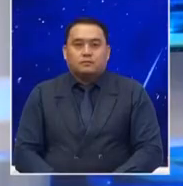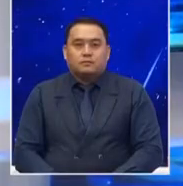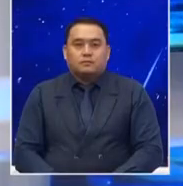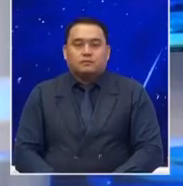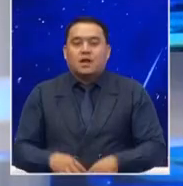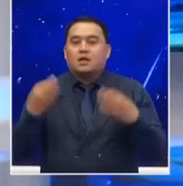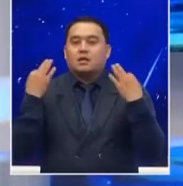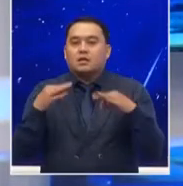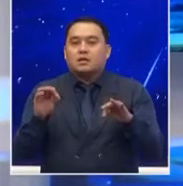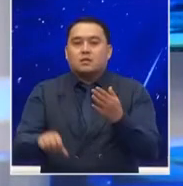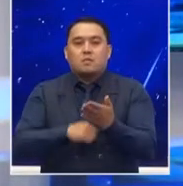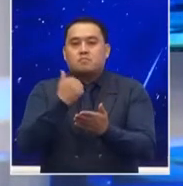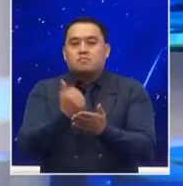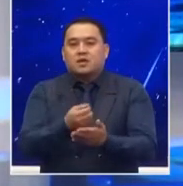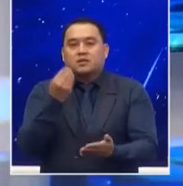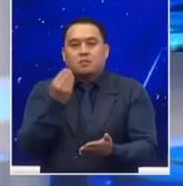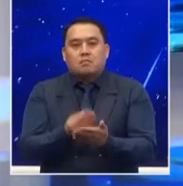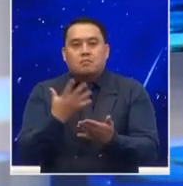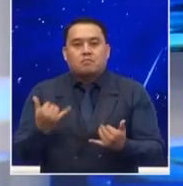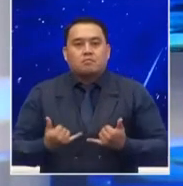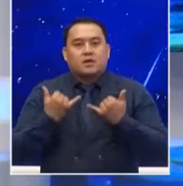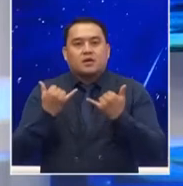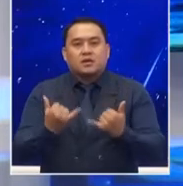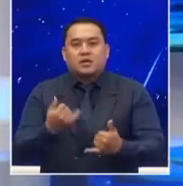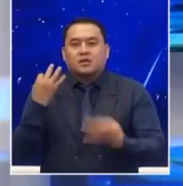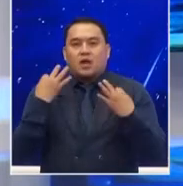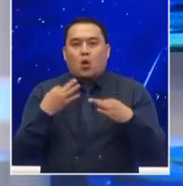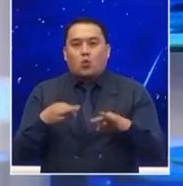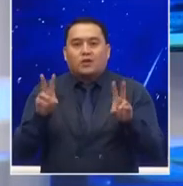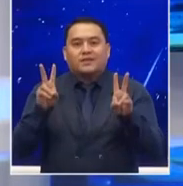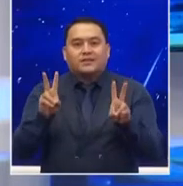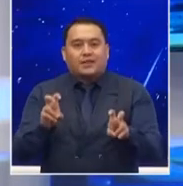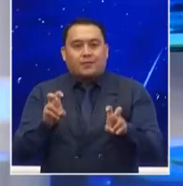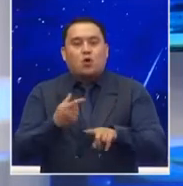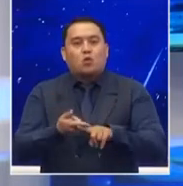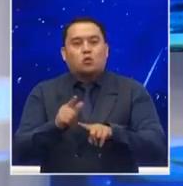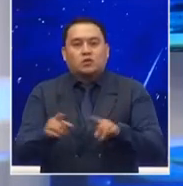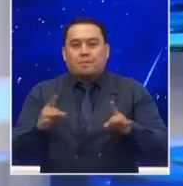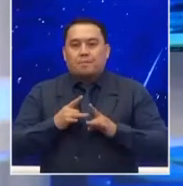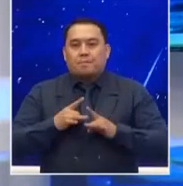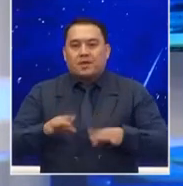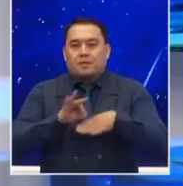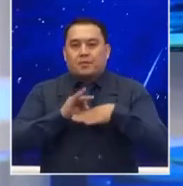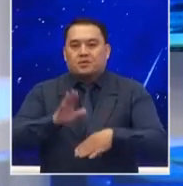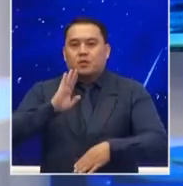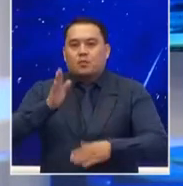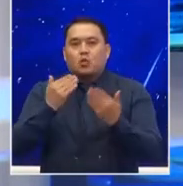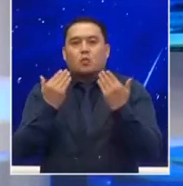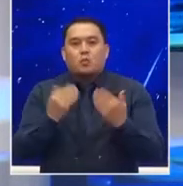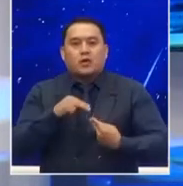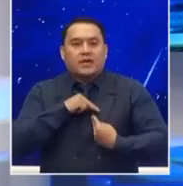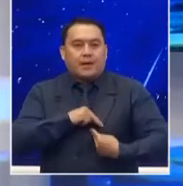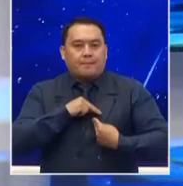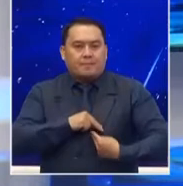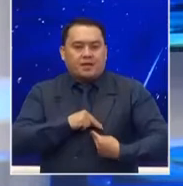Егемен елдің басты байлығы тәуелсіздік. Енді бір аптадан соң алаш баласы осы қастерлі мерекені атап өтеді. Бүгінде